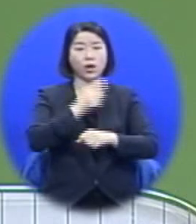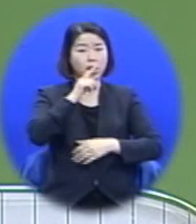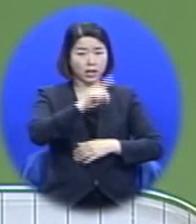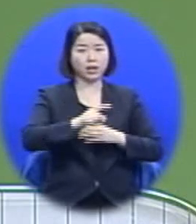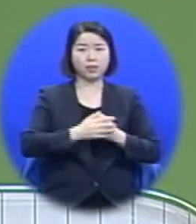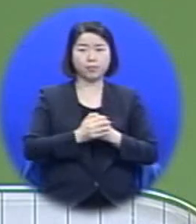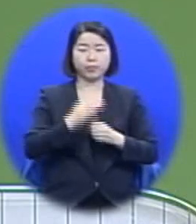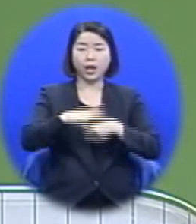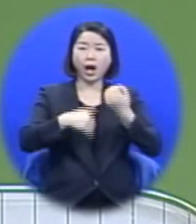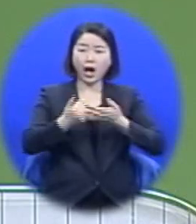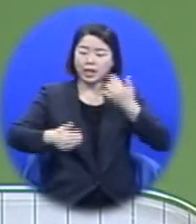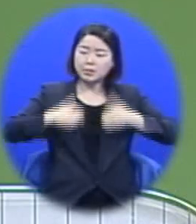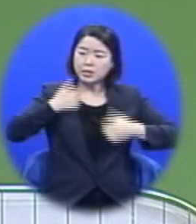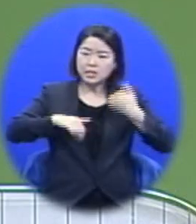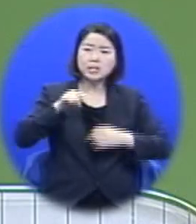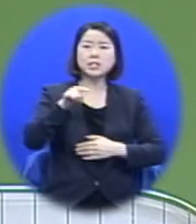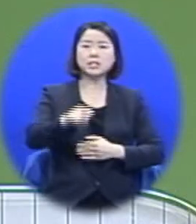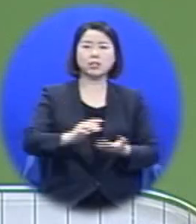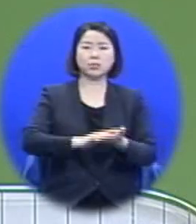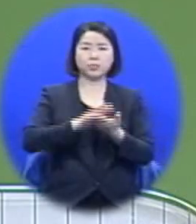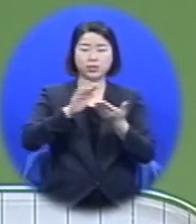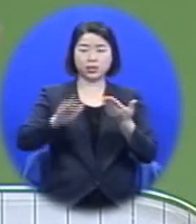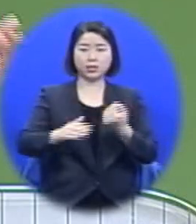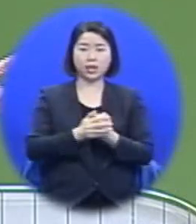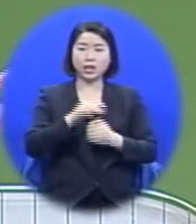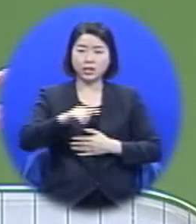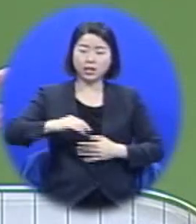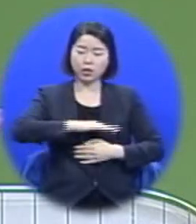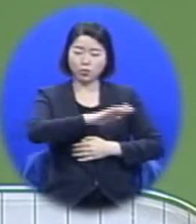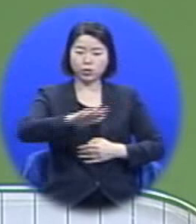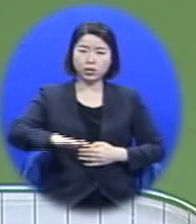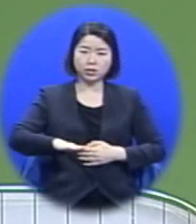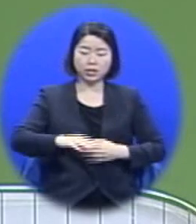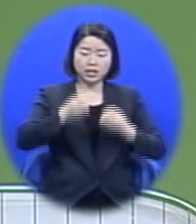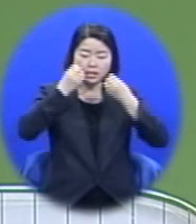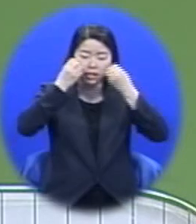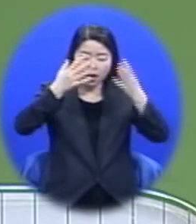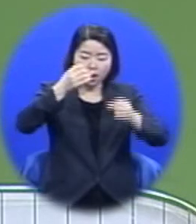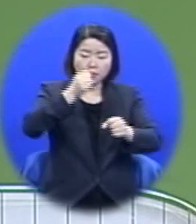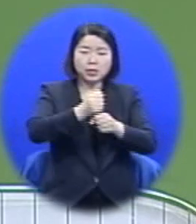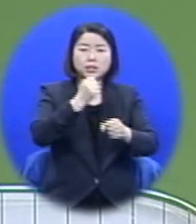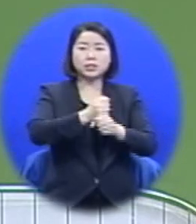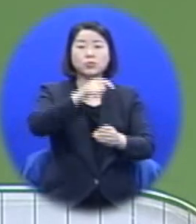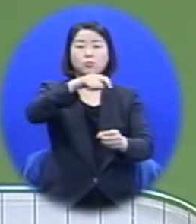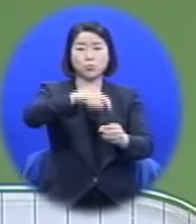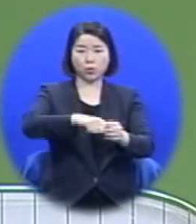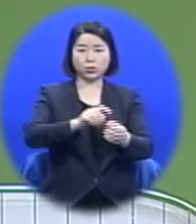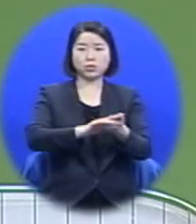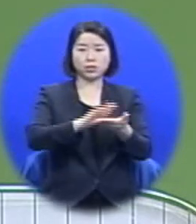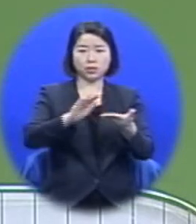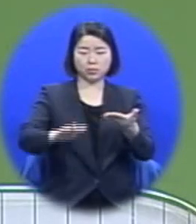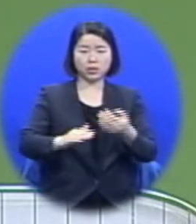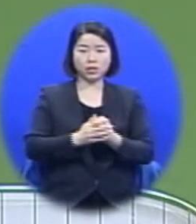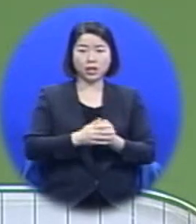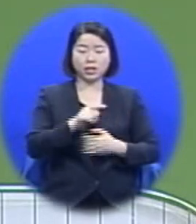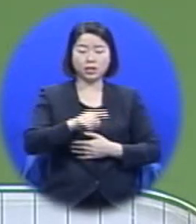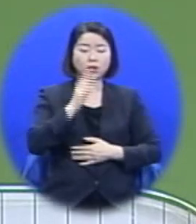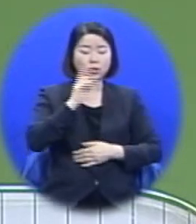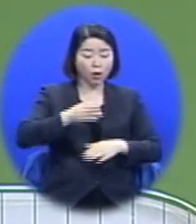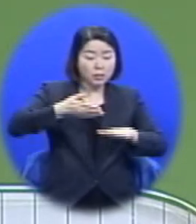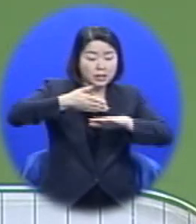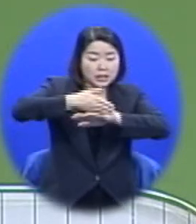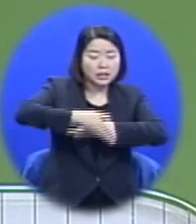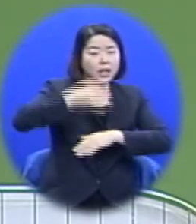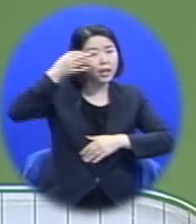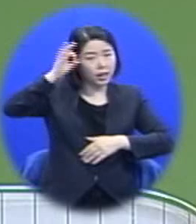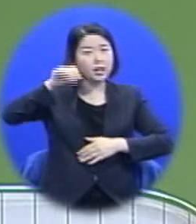하나님을 즐기는 거예요 이것이 우리를 창조하신 목적이 에요 이건 너무 늦게 깨달아 셨다는